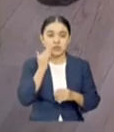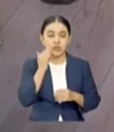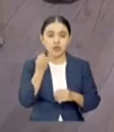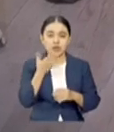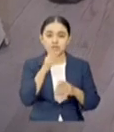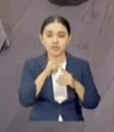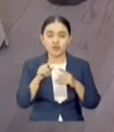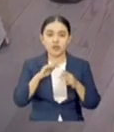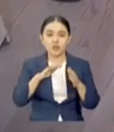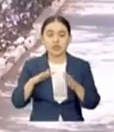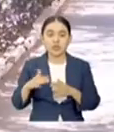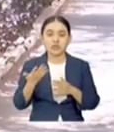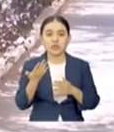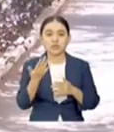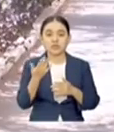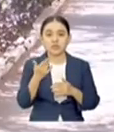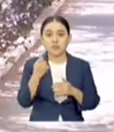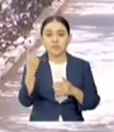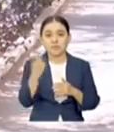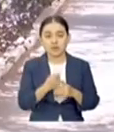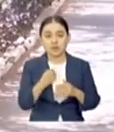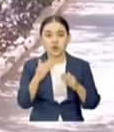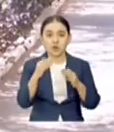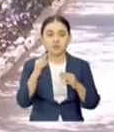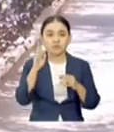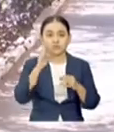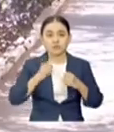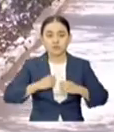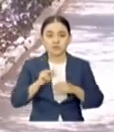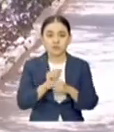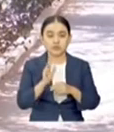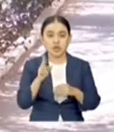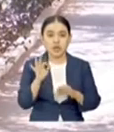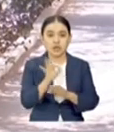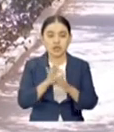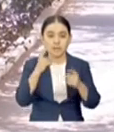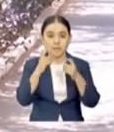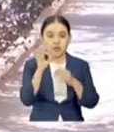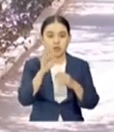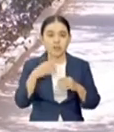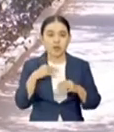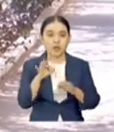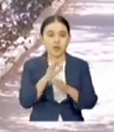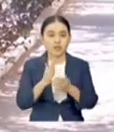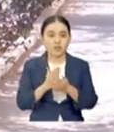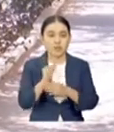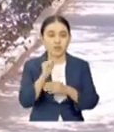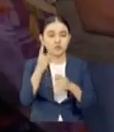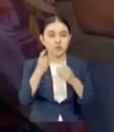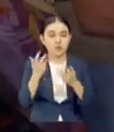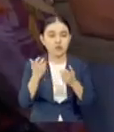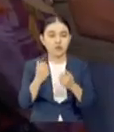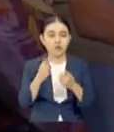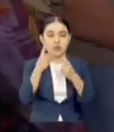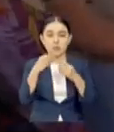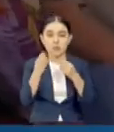qanchalar vaqt ketadi? Bir hafta muddatda polni va hojatxonalarni ta'mirlantiramiz. Kadastr ma'lumoti bo'yicha men kadastr bo'limidan qo'shimcha ma'lumot olib